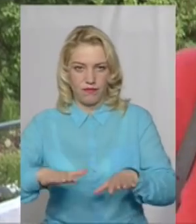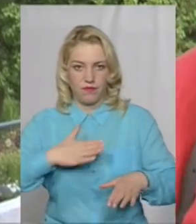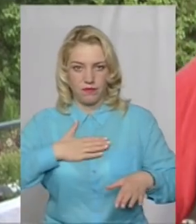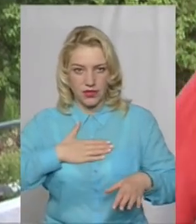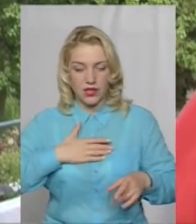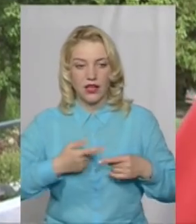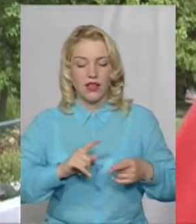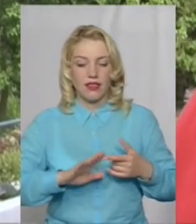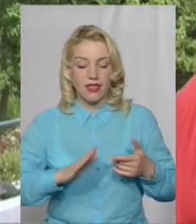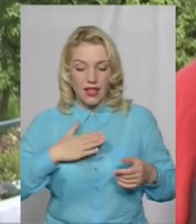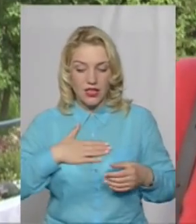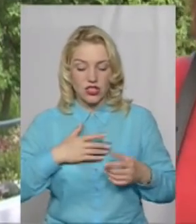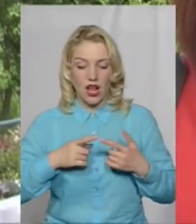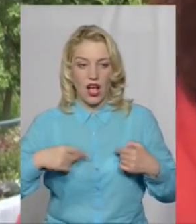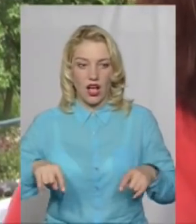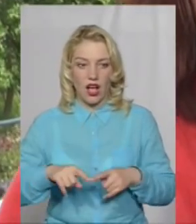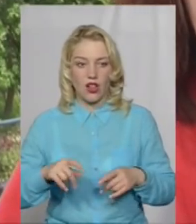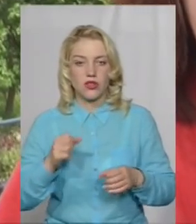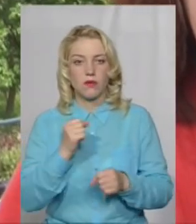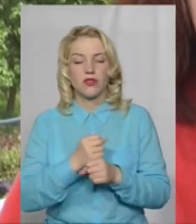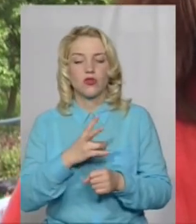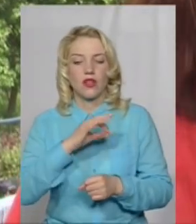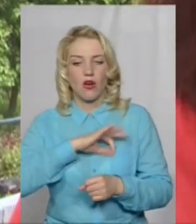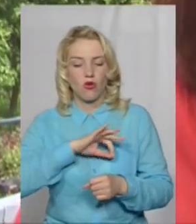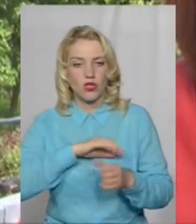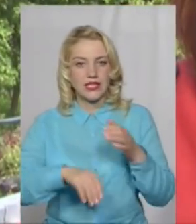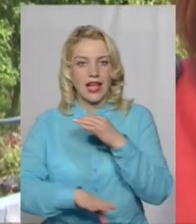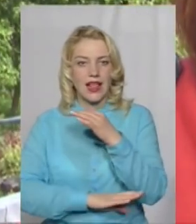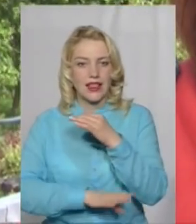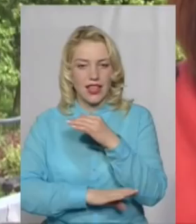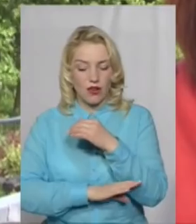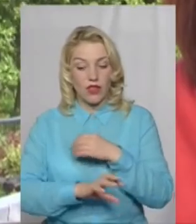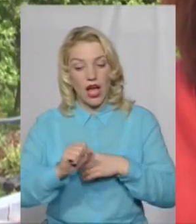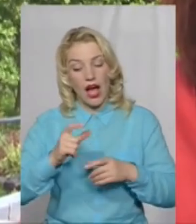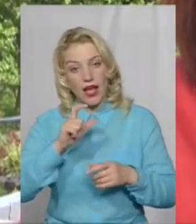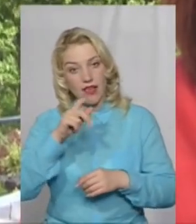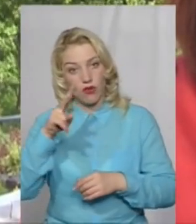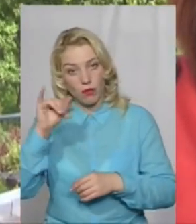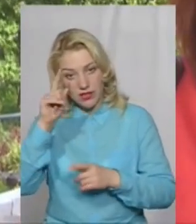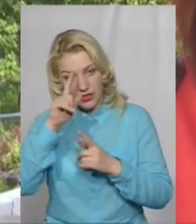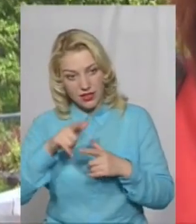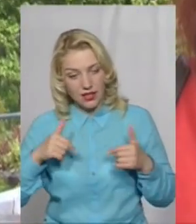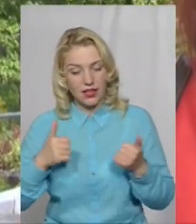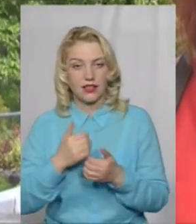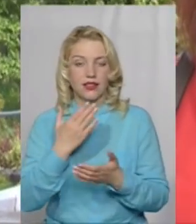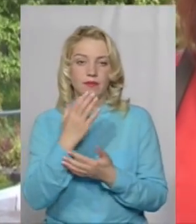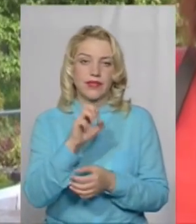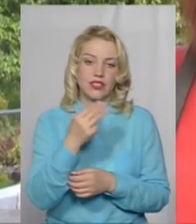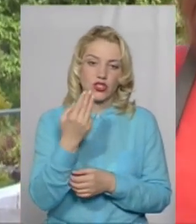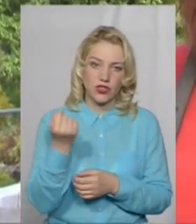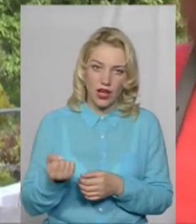на користь від деревини. Проте переважаюча більшість європейських країн, Сполучених Штатів